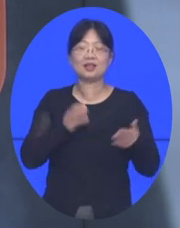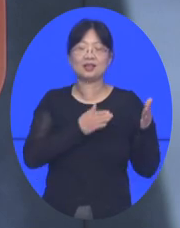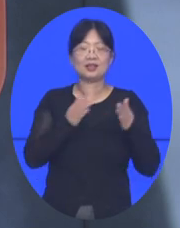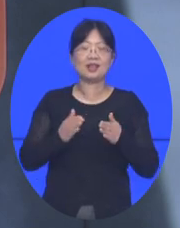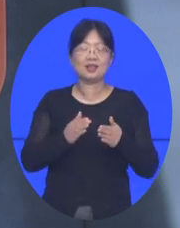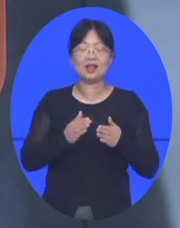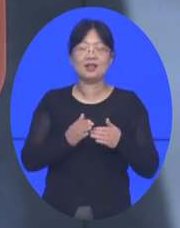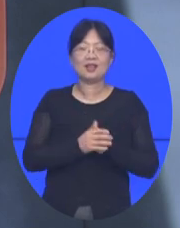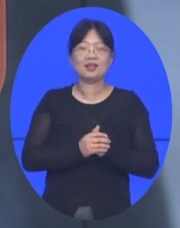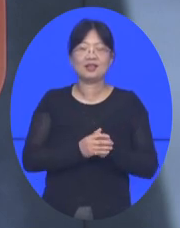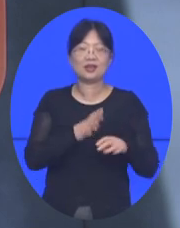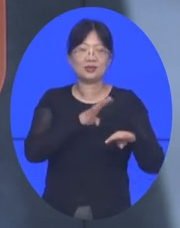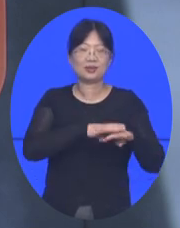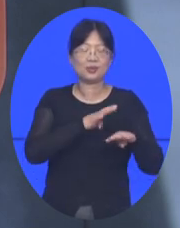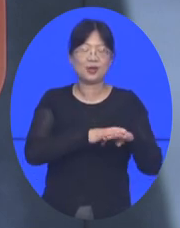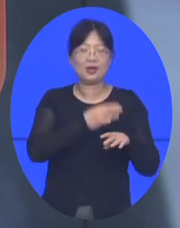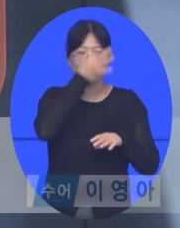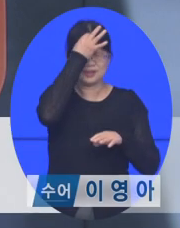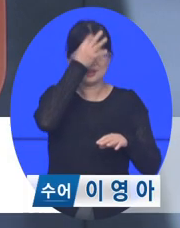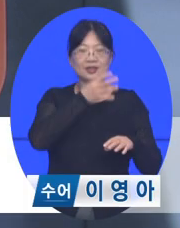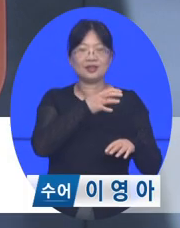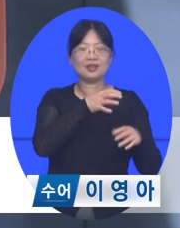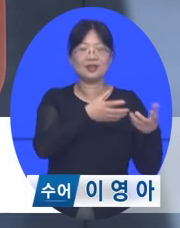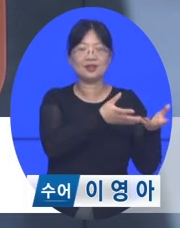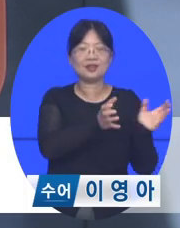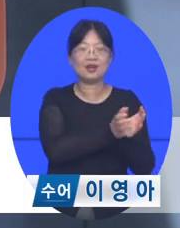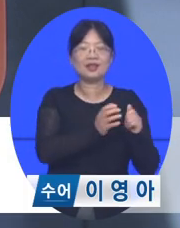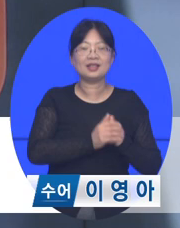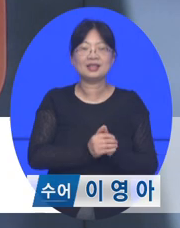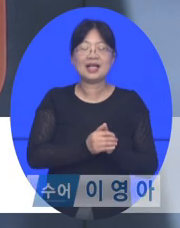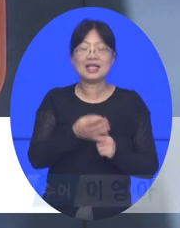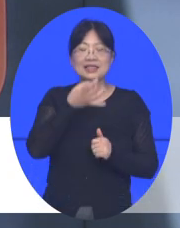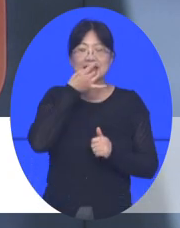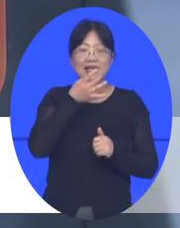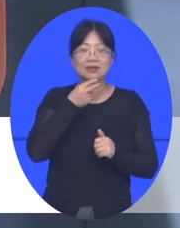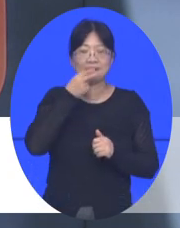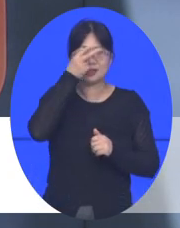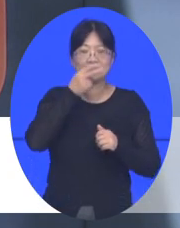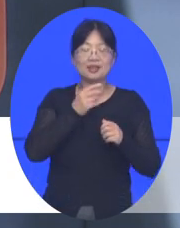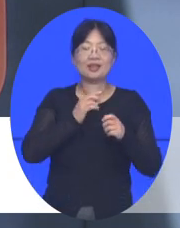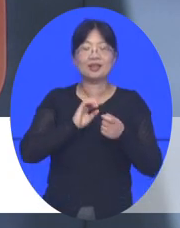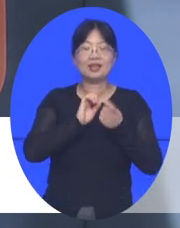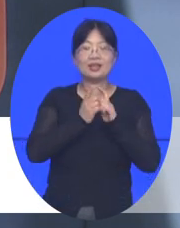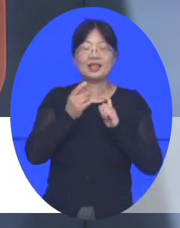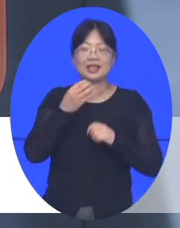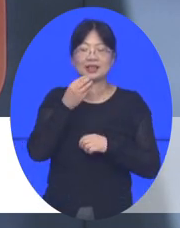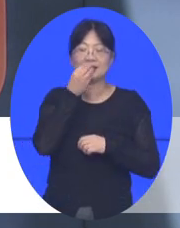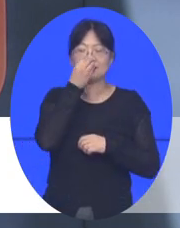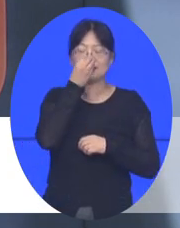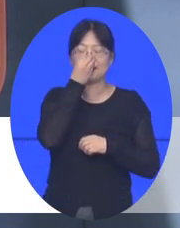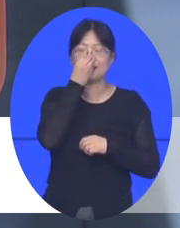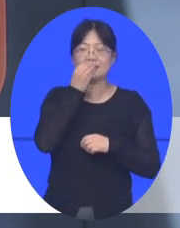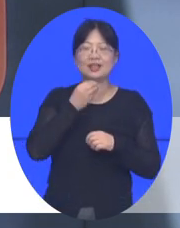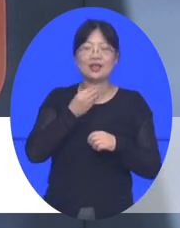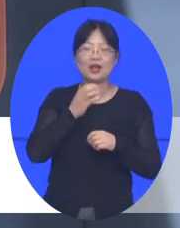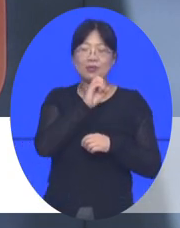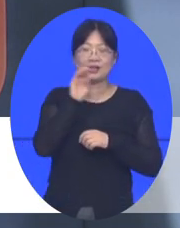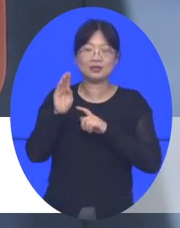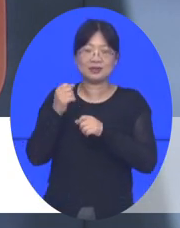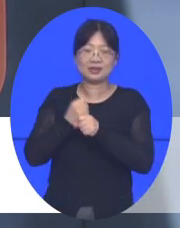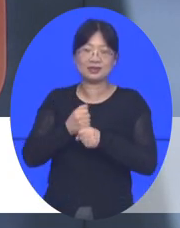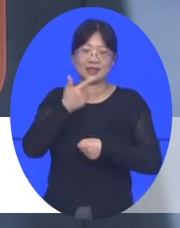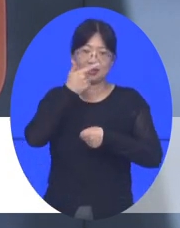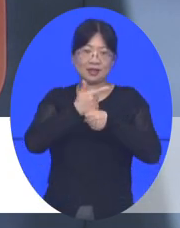경기도 농업기술원이 지난해 쌀 맥주에 이어 딸기 맥주를 개발했습니다. 딸기를 특화 작목으로 육성 중인 남양주시,